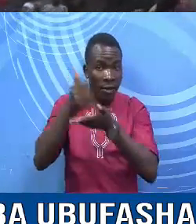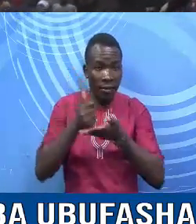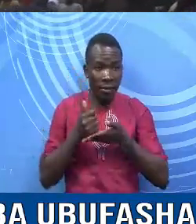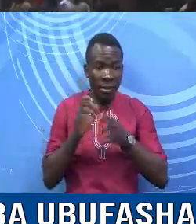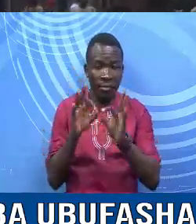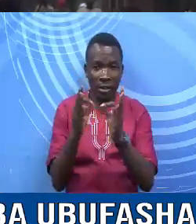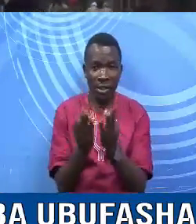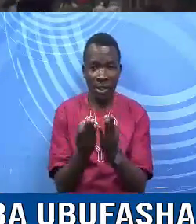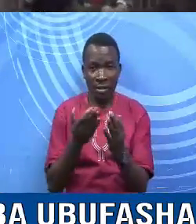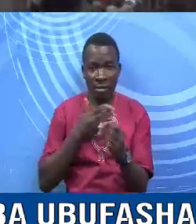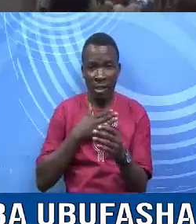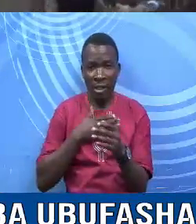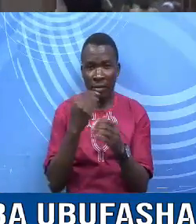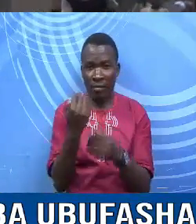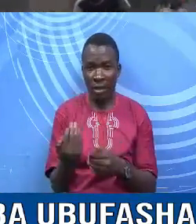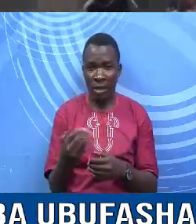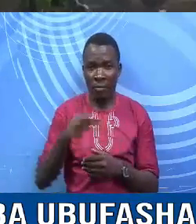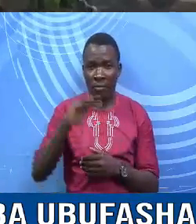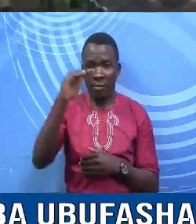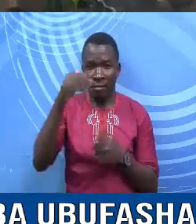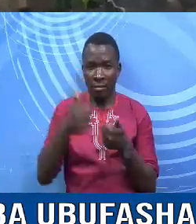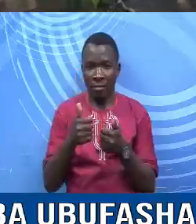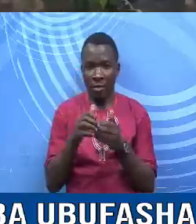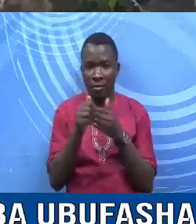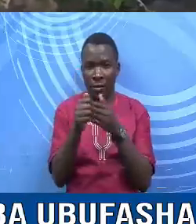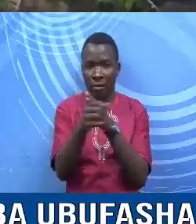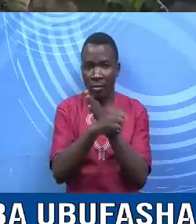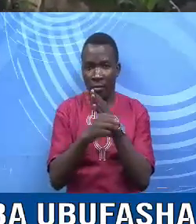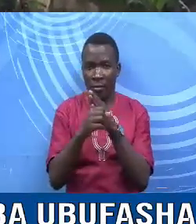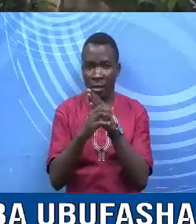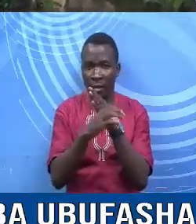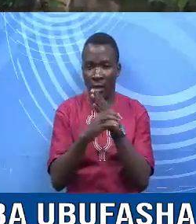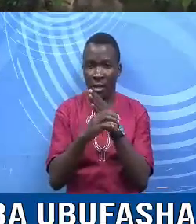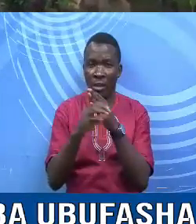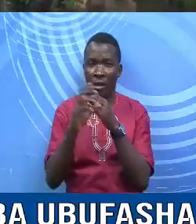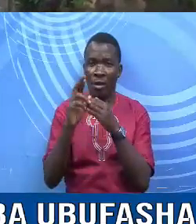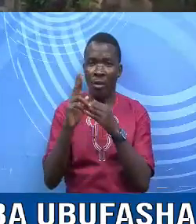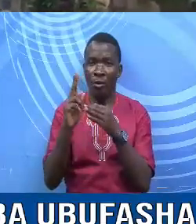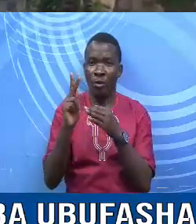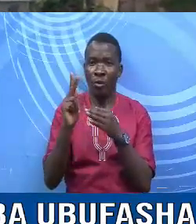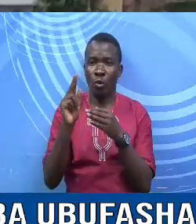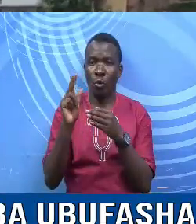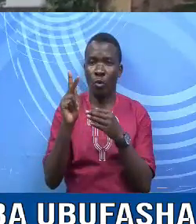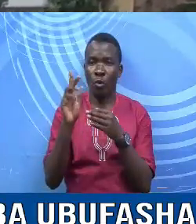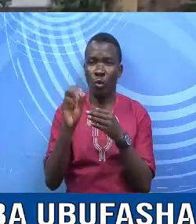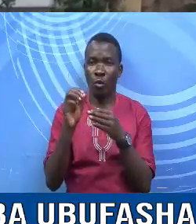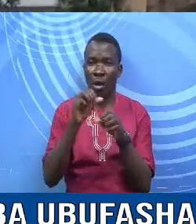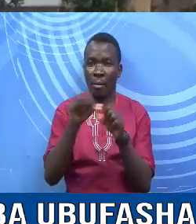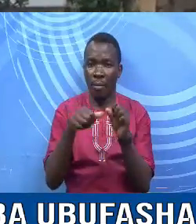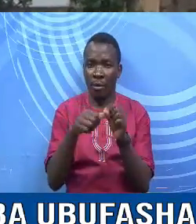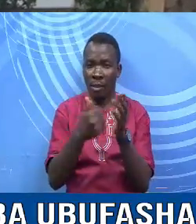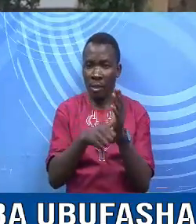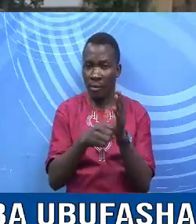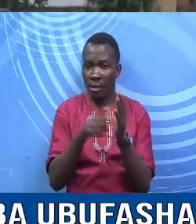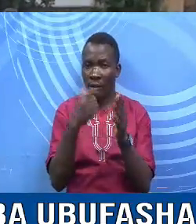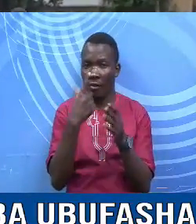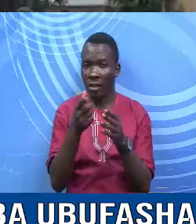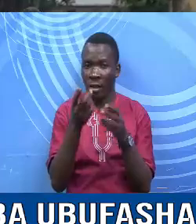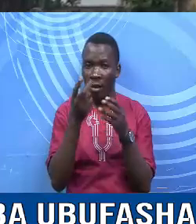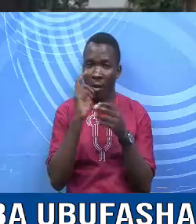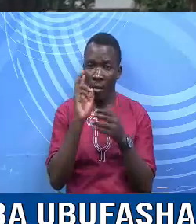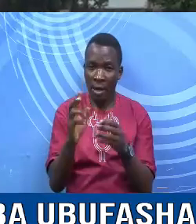n'umwana wanjye akora neza umunyabanga ashingwa bikorwa kagari ka Rukoko madame Mukamuyango Caritas kuri iki kibazo avuga ko usanga bene aba